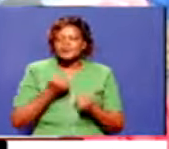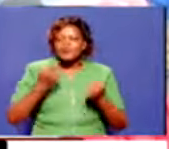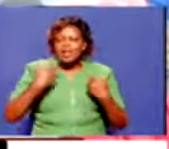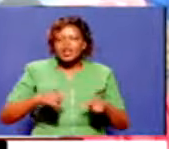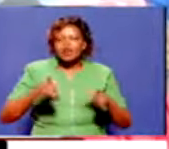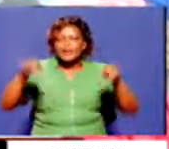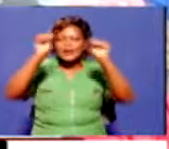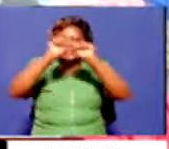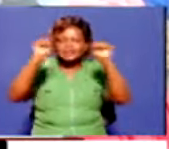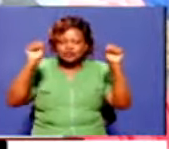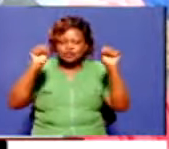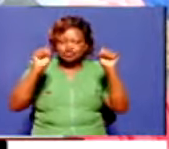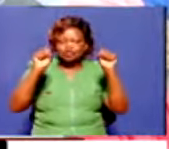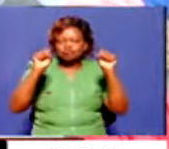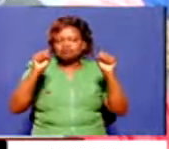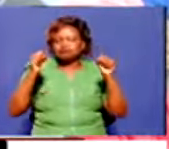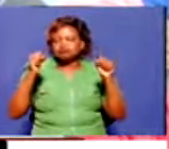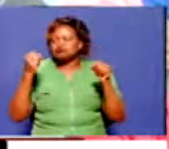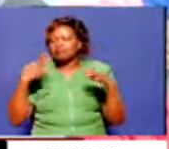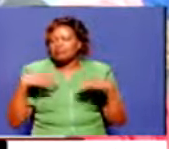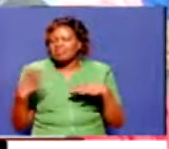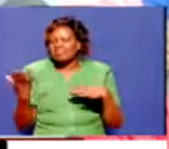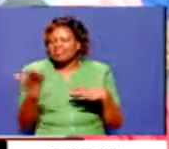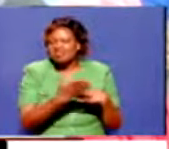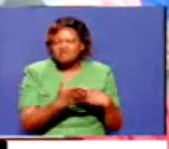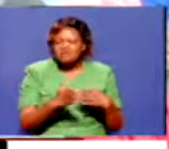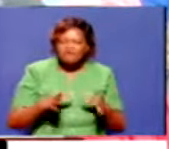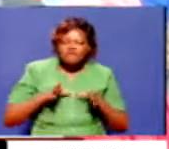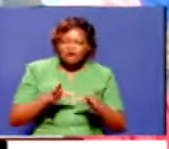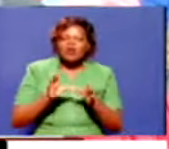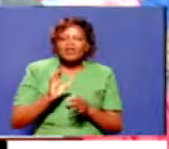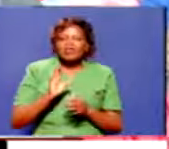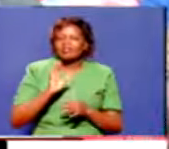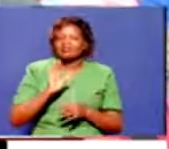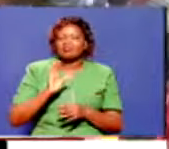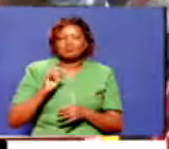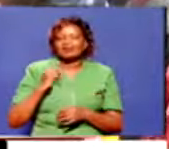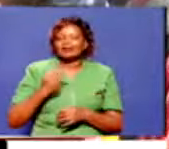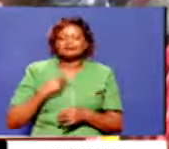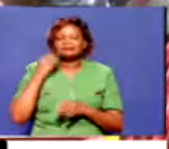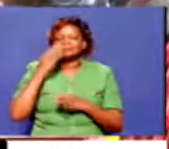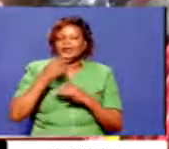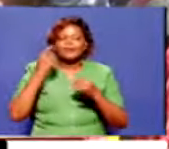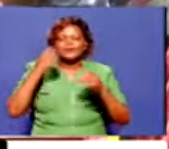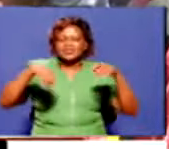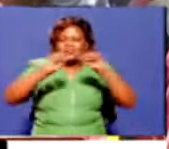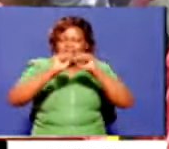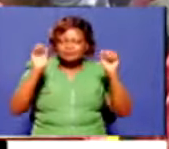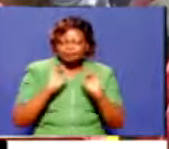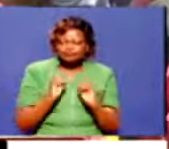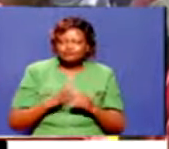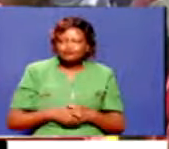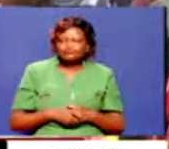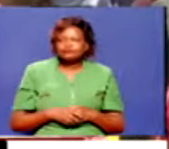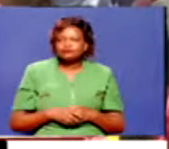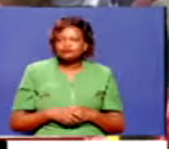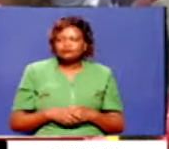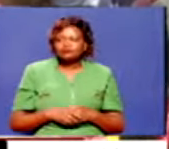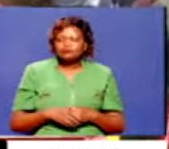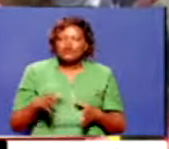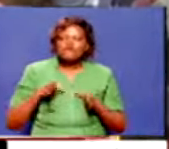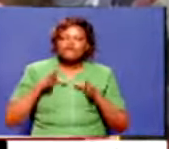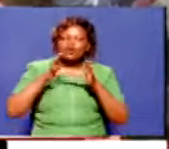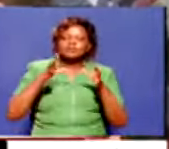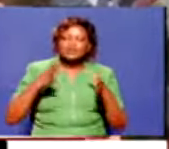presidential puppets to be imposed on us as the next president. Maneno ya kuimpose leaders kwa